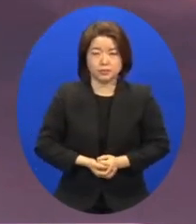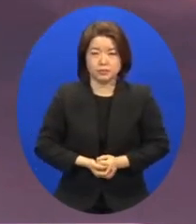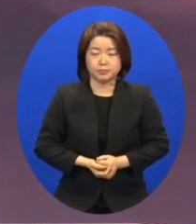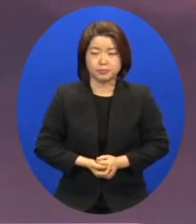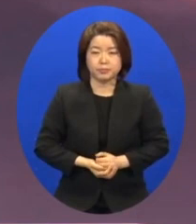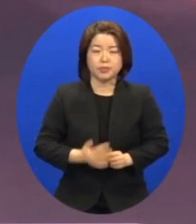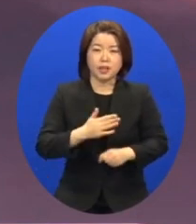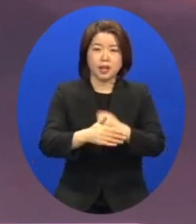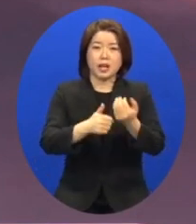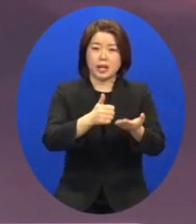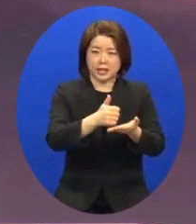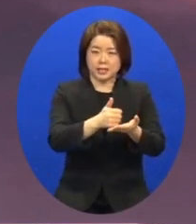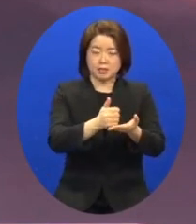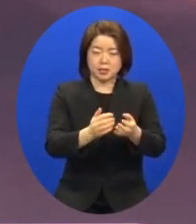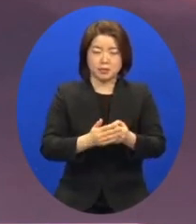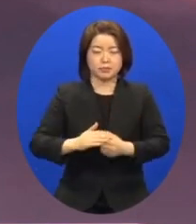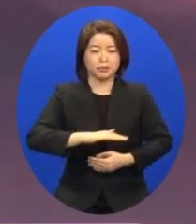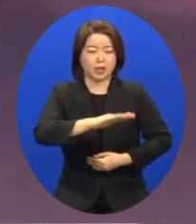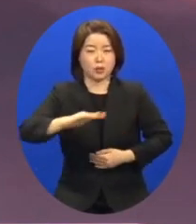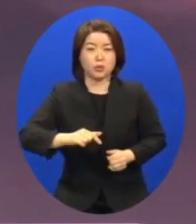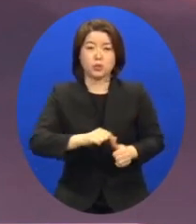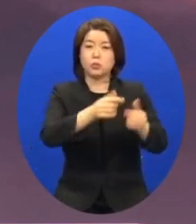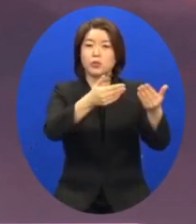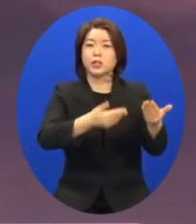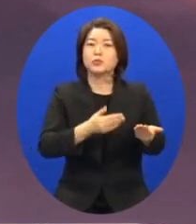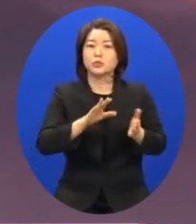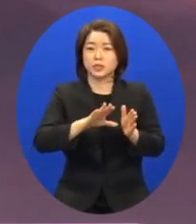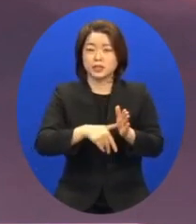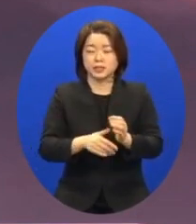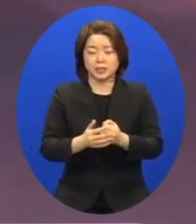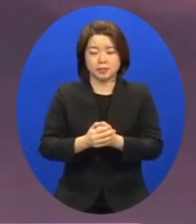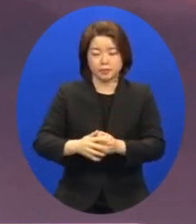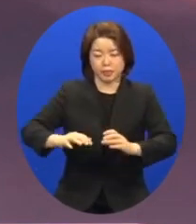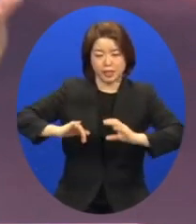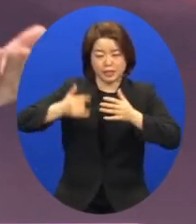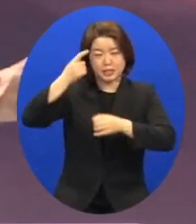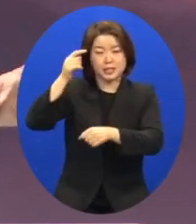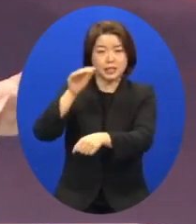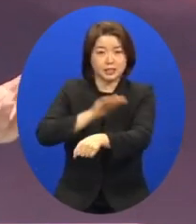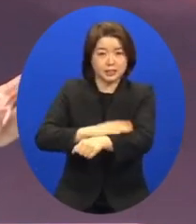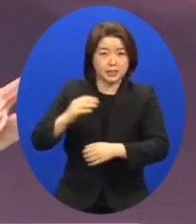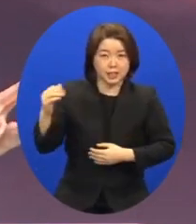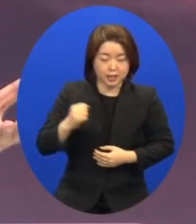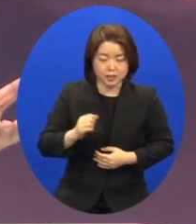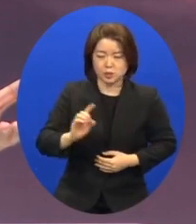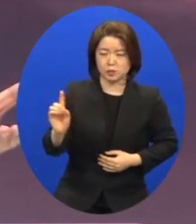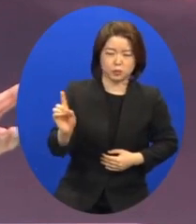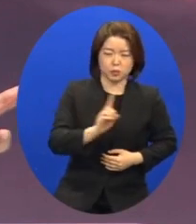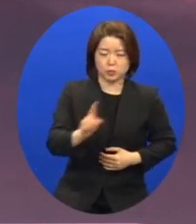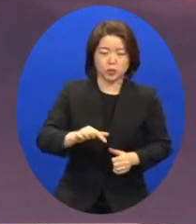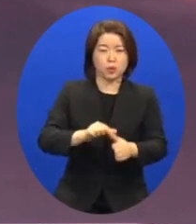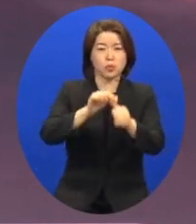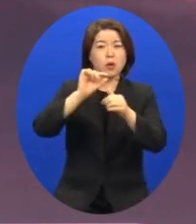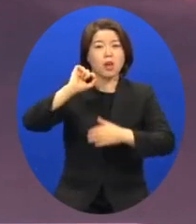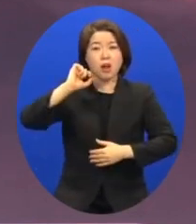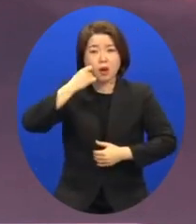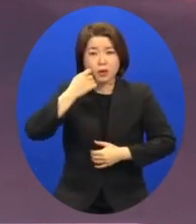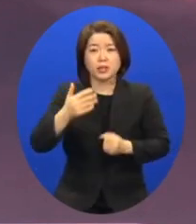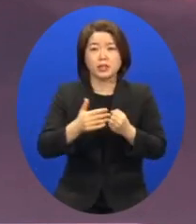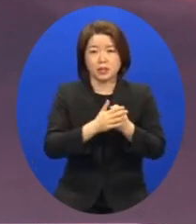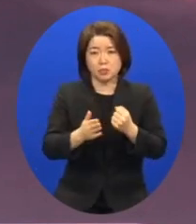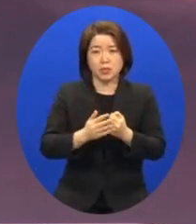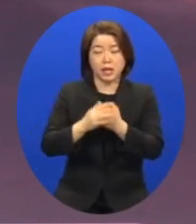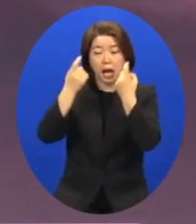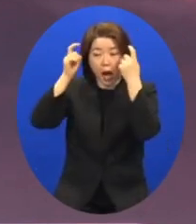하나님께서 우리를 구원하실 때 세상 기회로 는 도 재에 구원하실 수 없으니까 어리석어